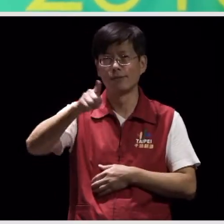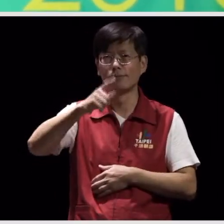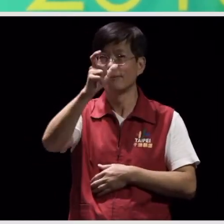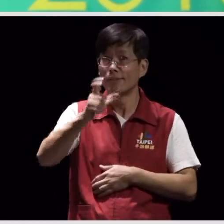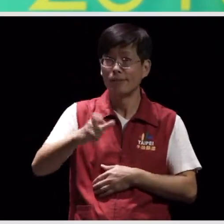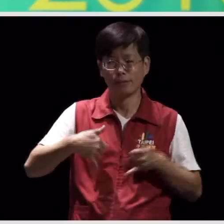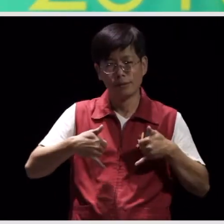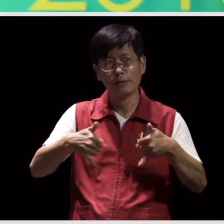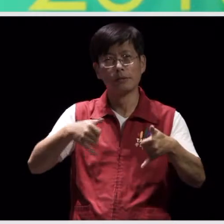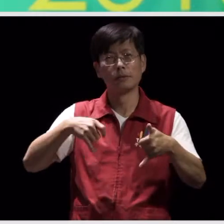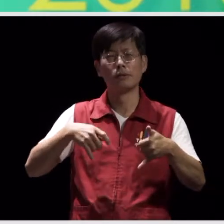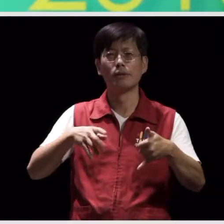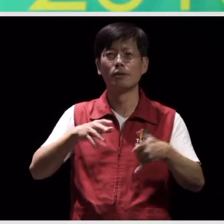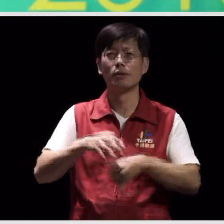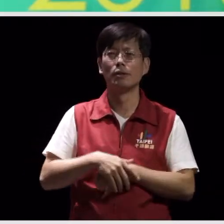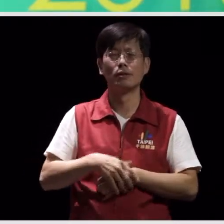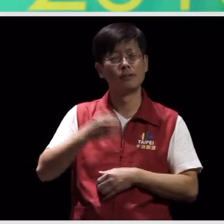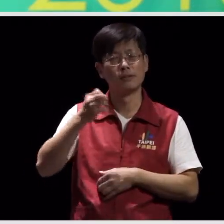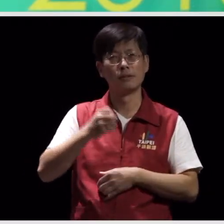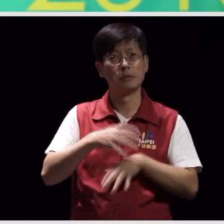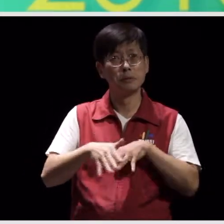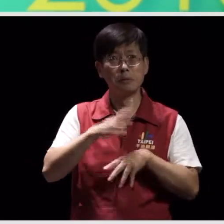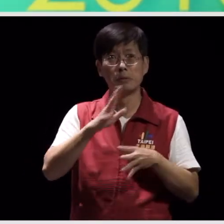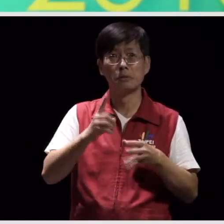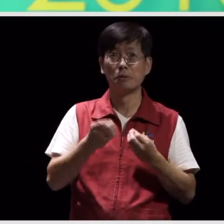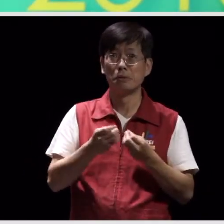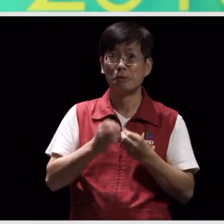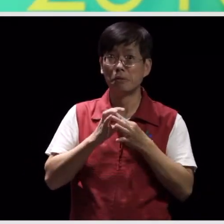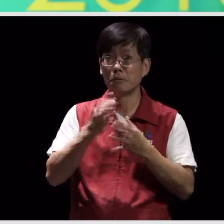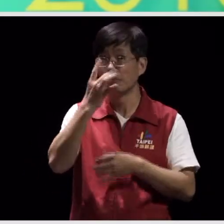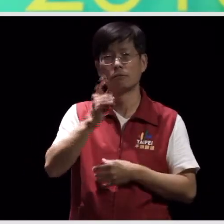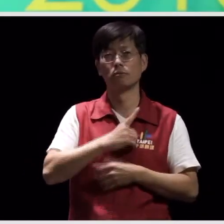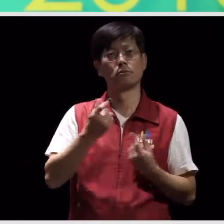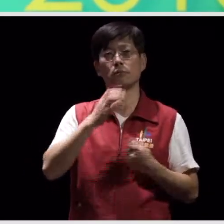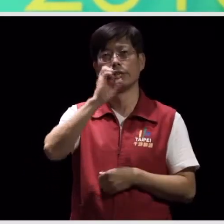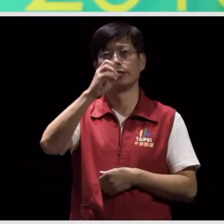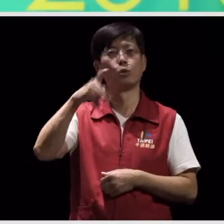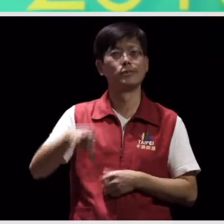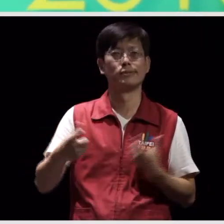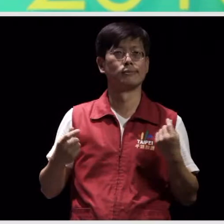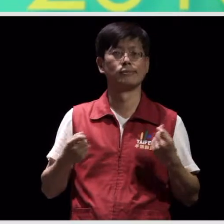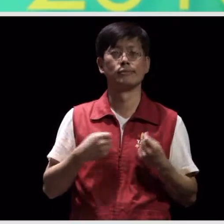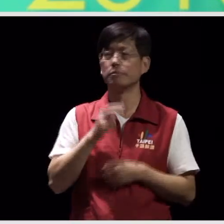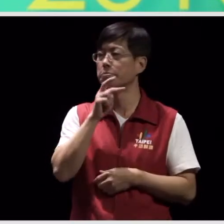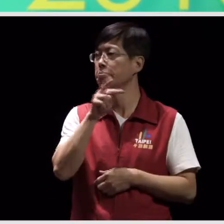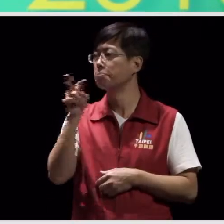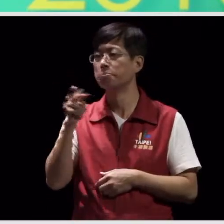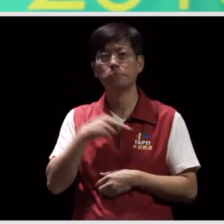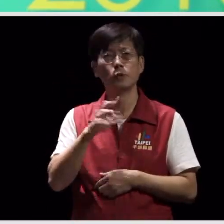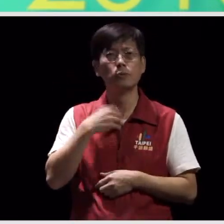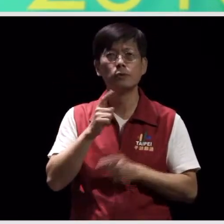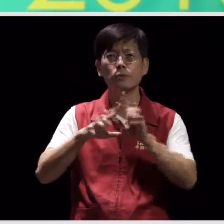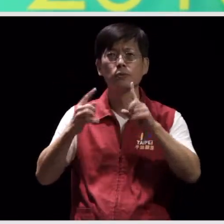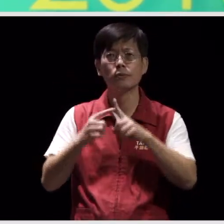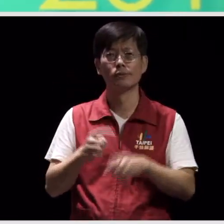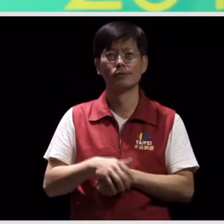街上，然后忘了订房，他想说啊，会不会沦落街头？可是他不担心，你知道，他也是一样 SOP 很冷静的，然后看左右邻居有没有华人脸